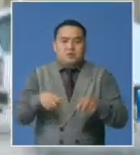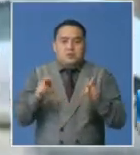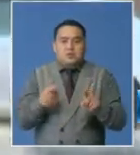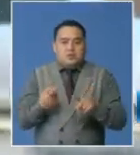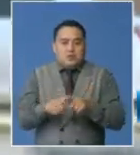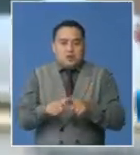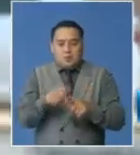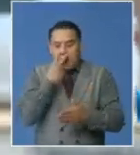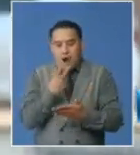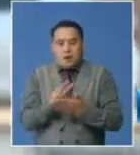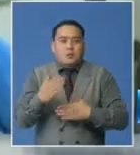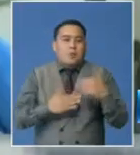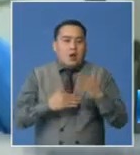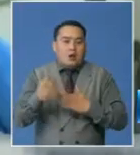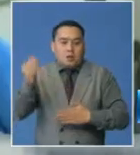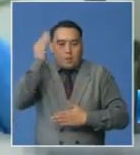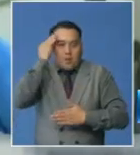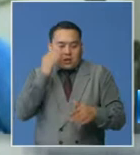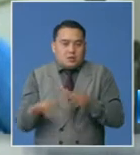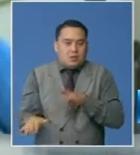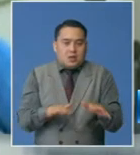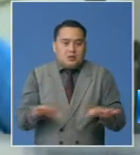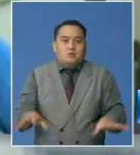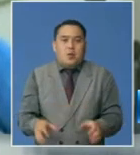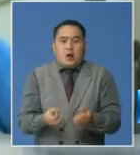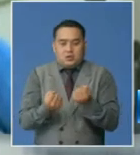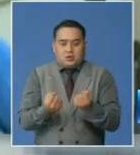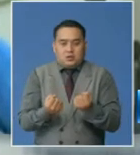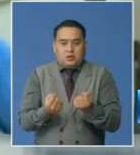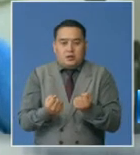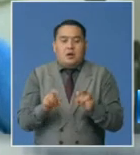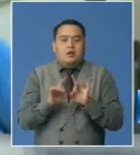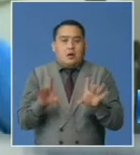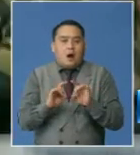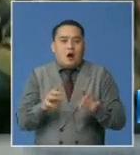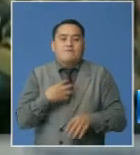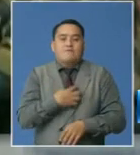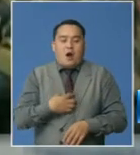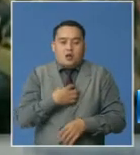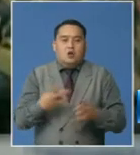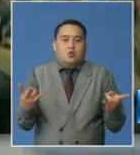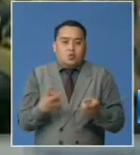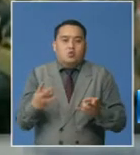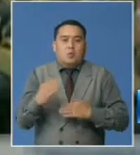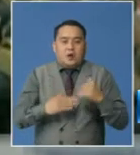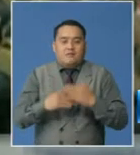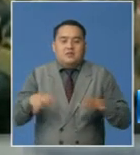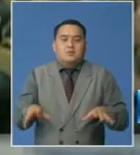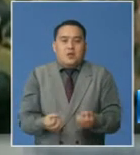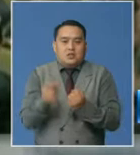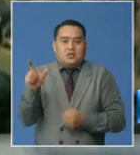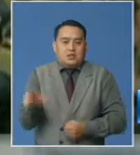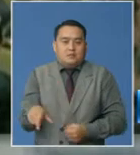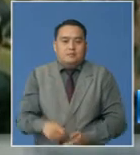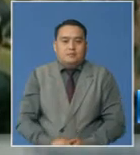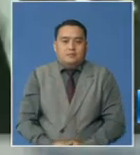спасателей, показали на практике методы действия в пределах золотого часа, рассказали, чем важна и нужна профессия спасателя.